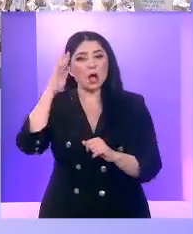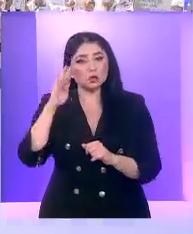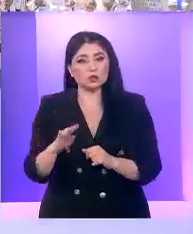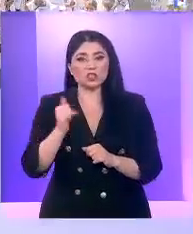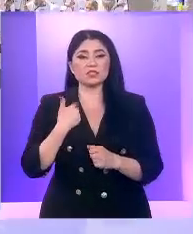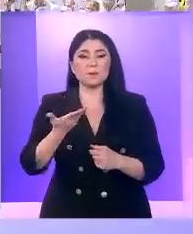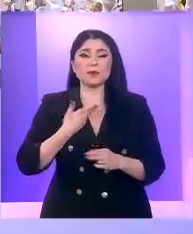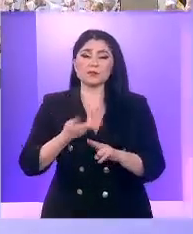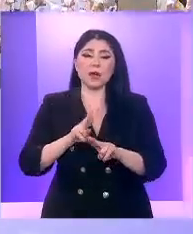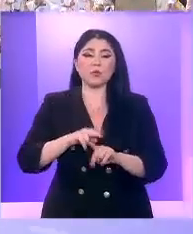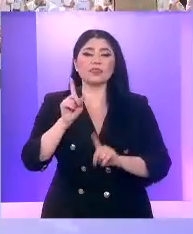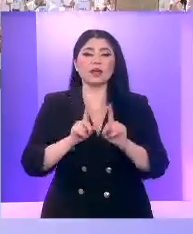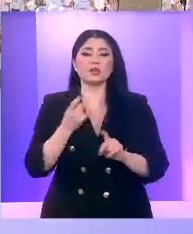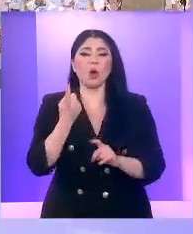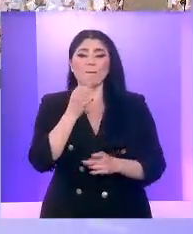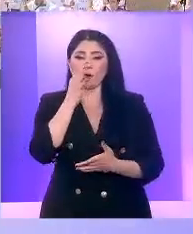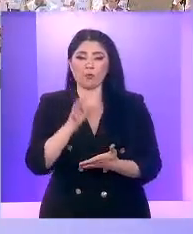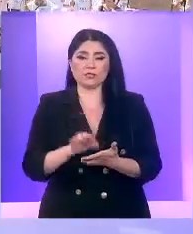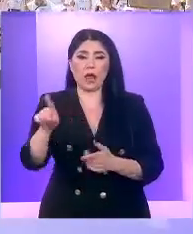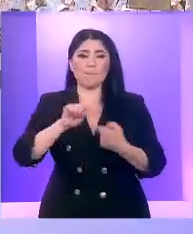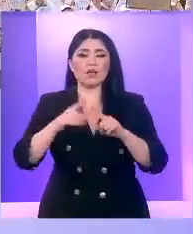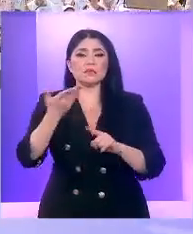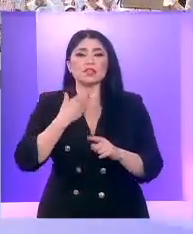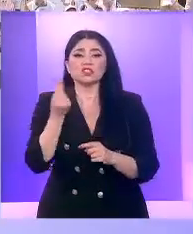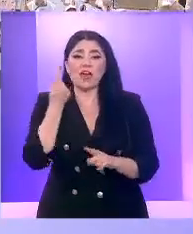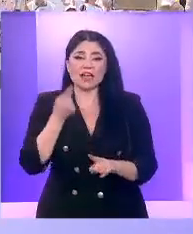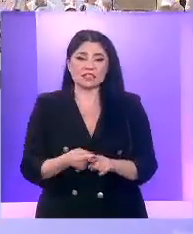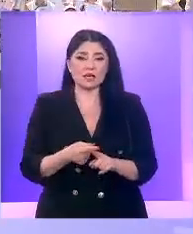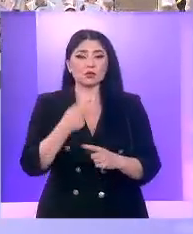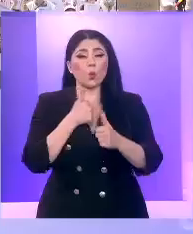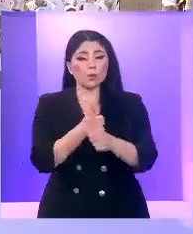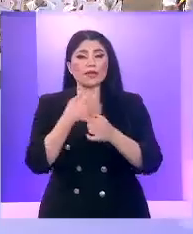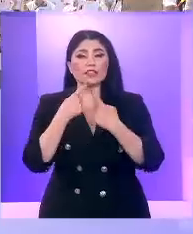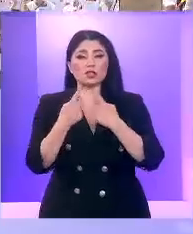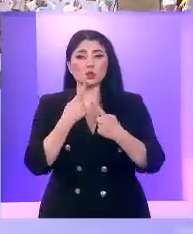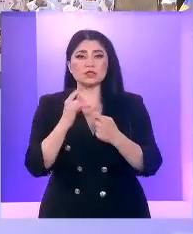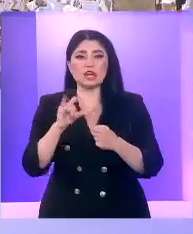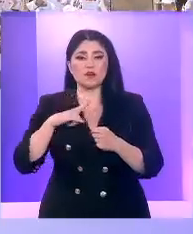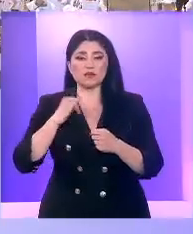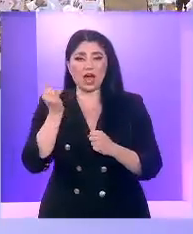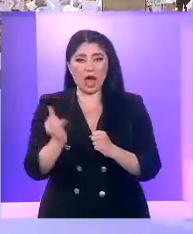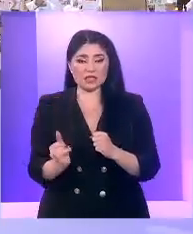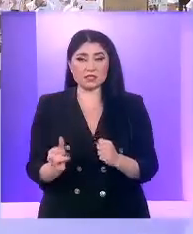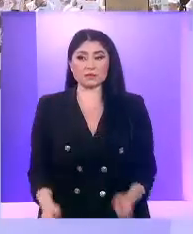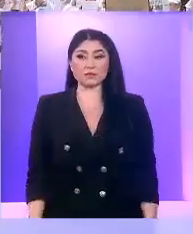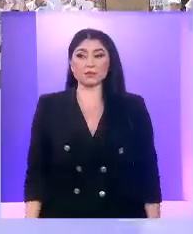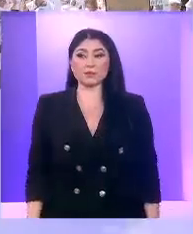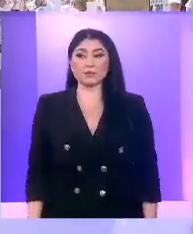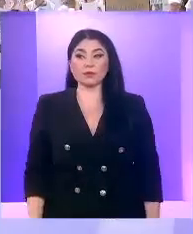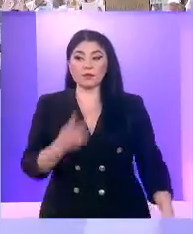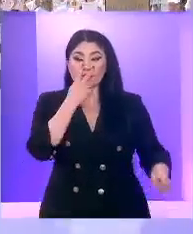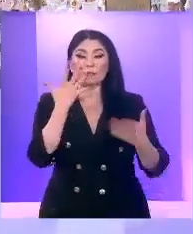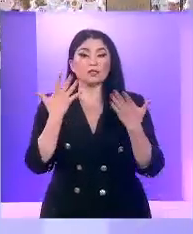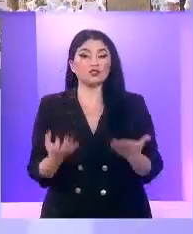să primească mai mult decât o promisiune de la politicieni, să primească ceva concret. Urmărim discuțiile care vor avea loc pe parcursul zilei de astăzi și vedem la